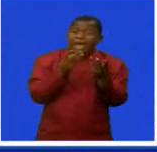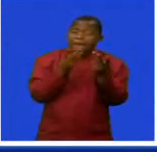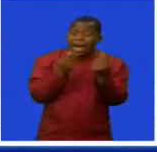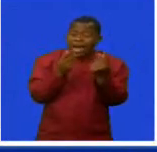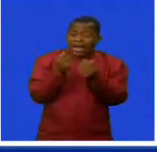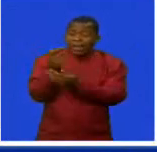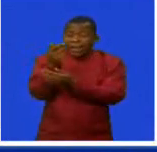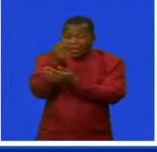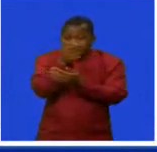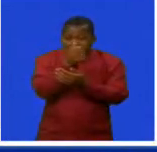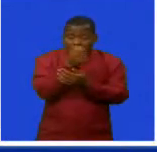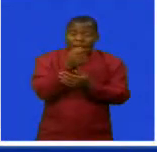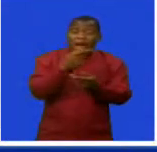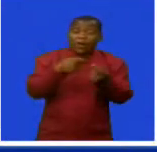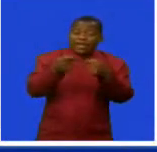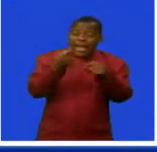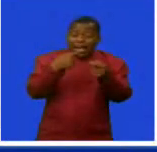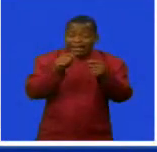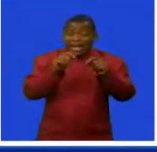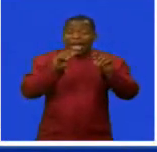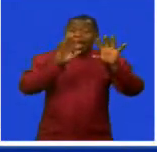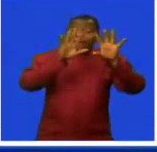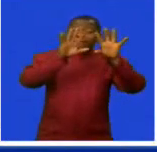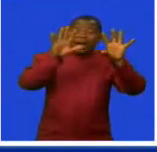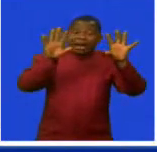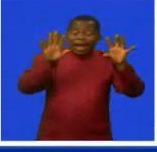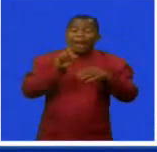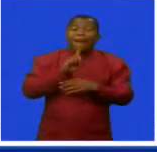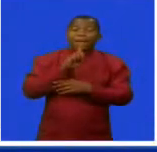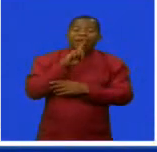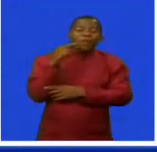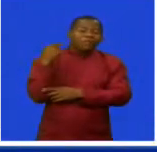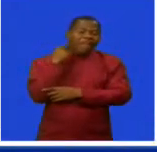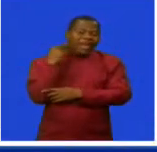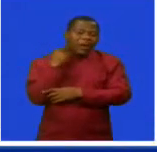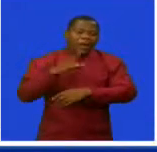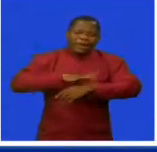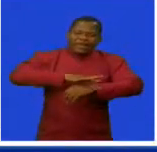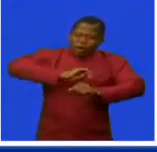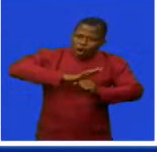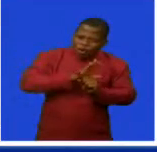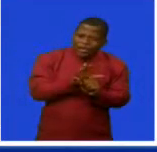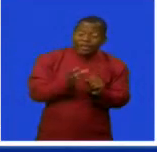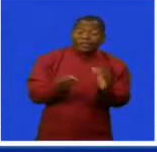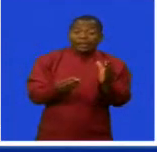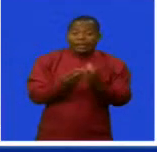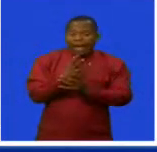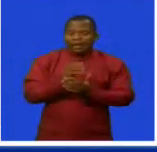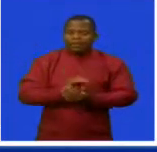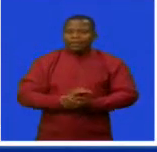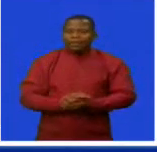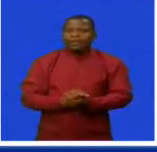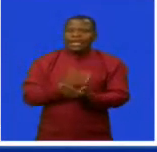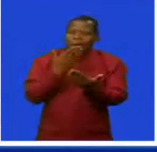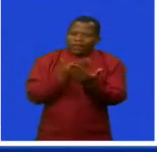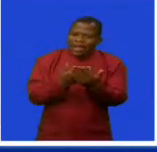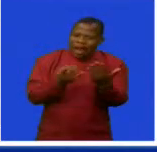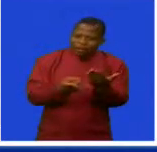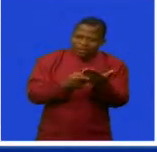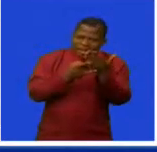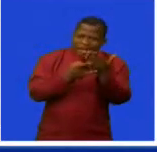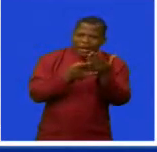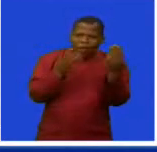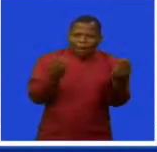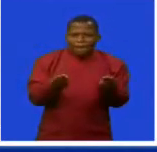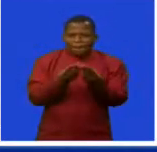iCOVID-19. Ngiyasho sishami ngicela ukukhalele esiveni ukuthi loyo langamane angiside nginemfana loya ka form 1.